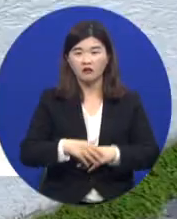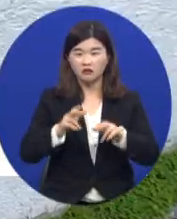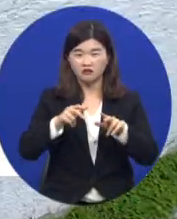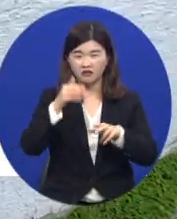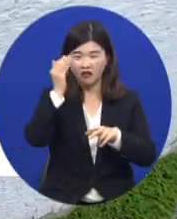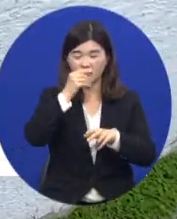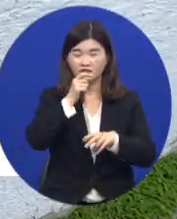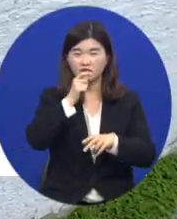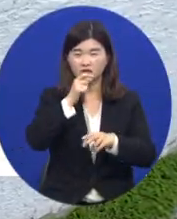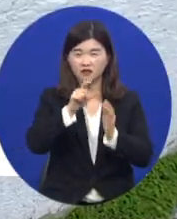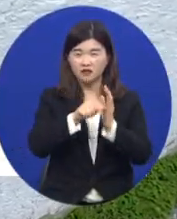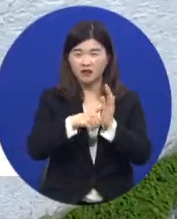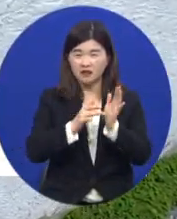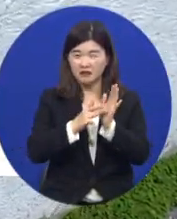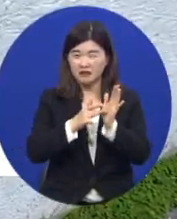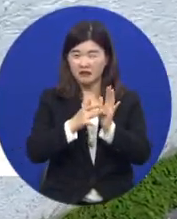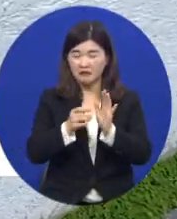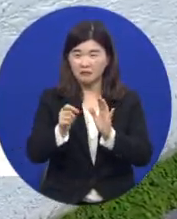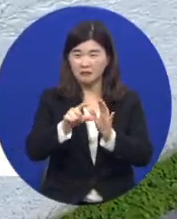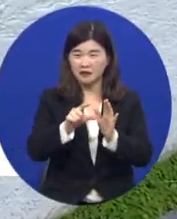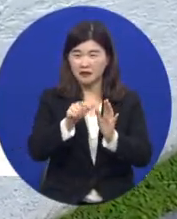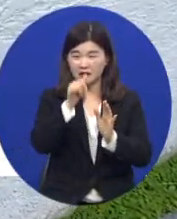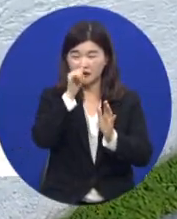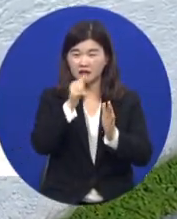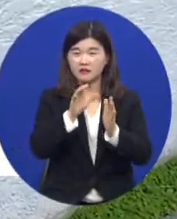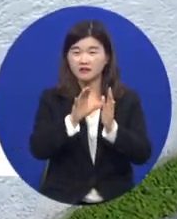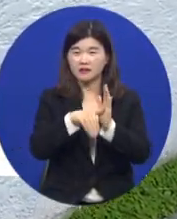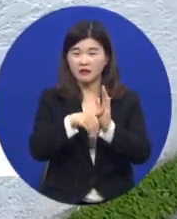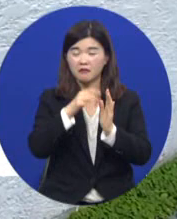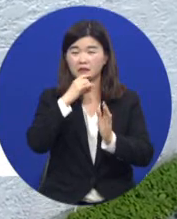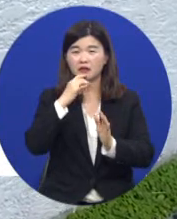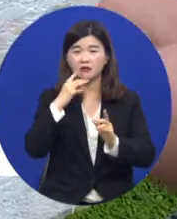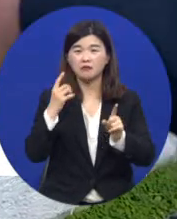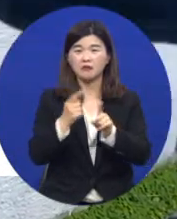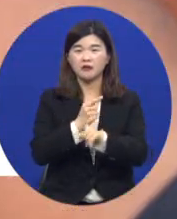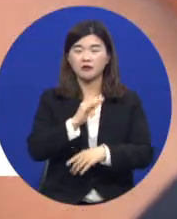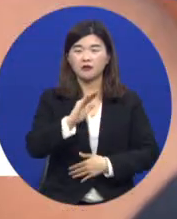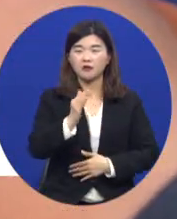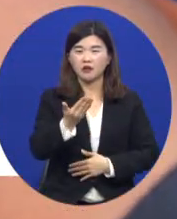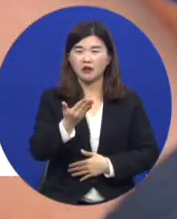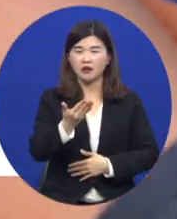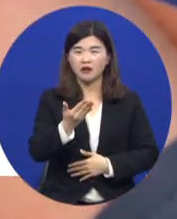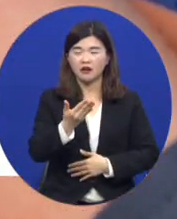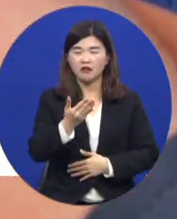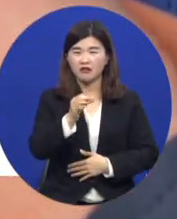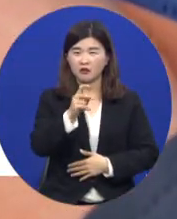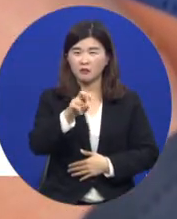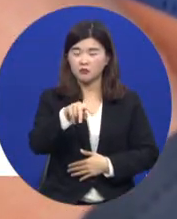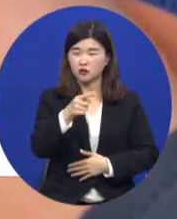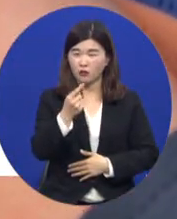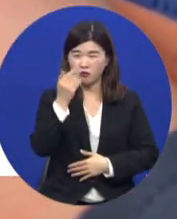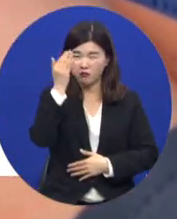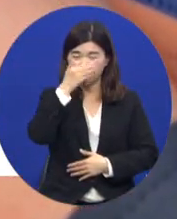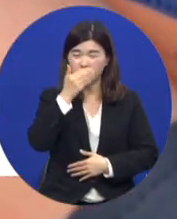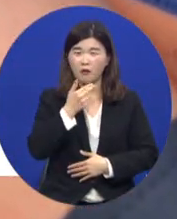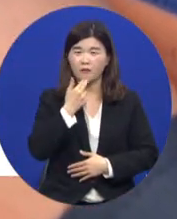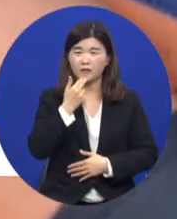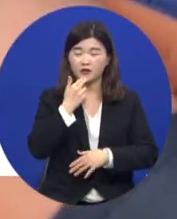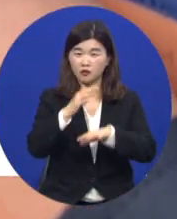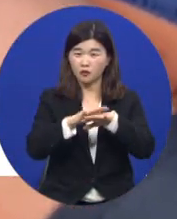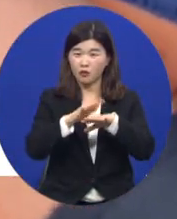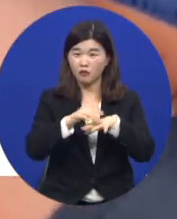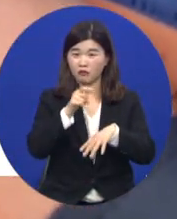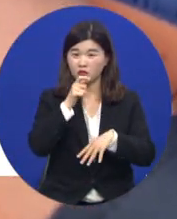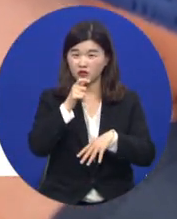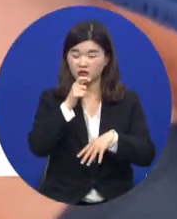경우 소독에 염소를 사용하기 때문에 시약을 넣으면 분홍색으로 변하고 염소 소독 과정을 거치지 않는